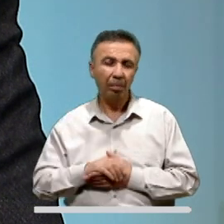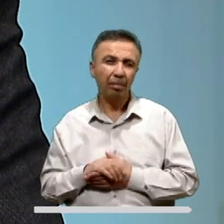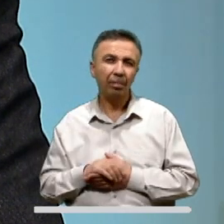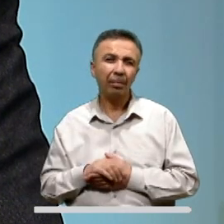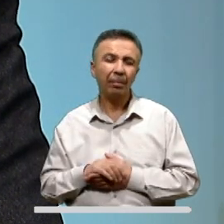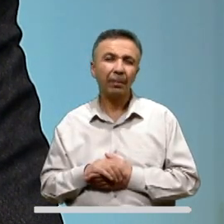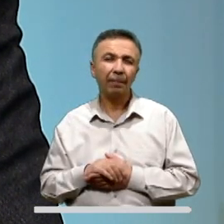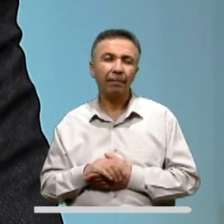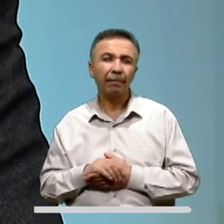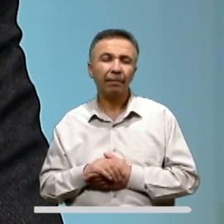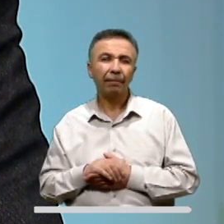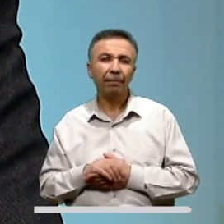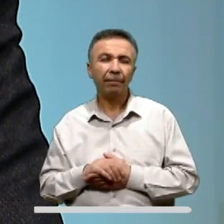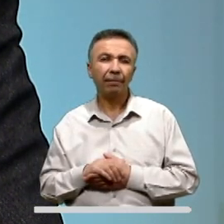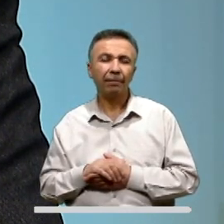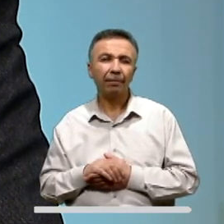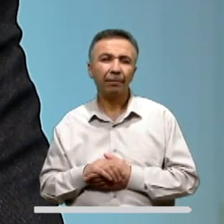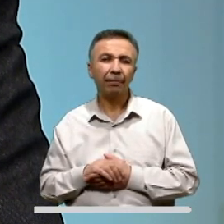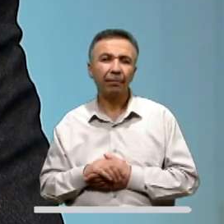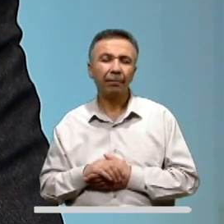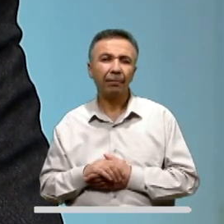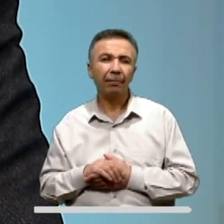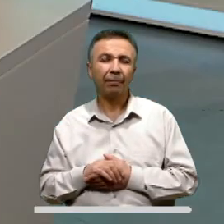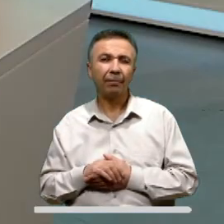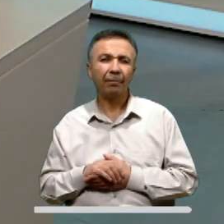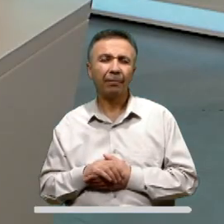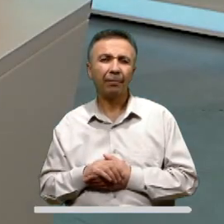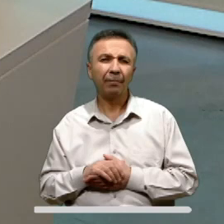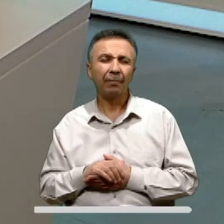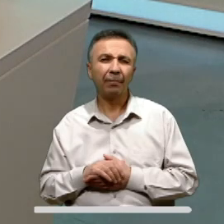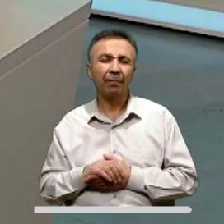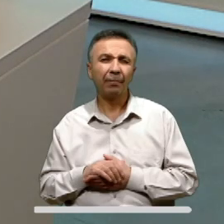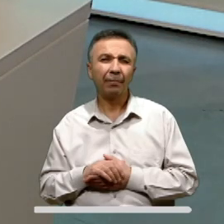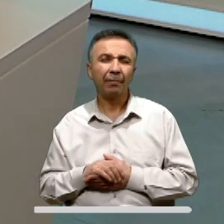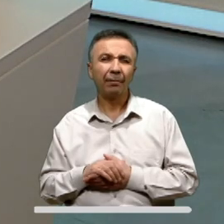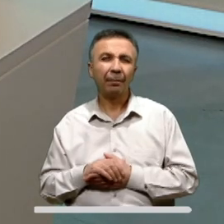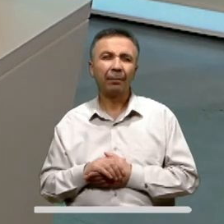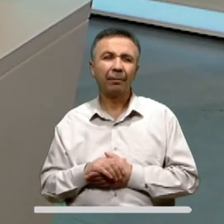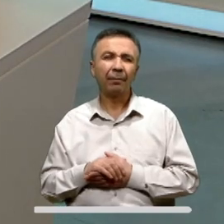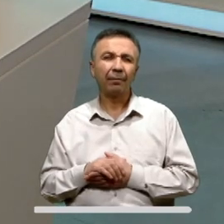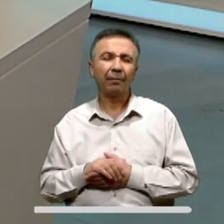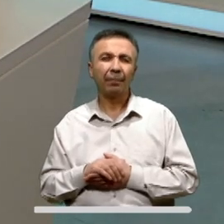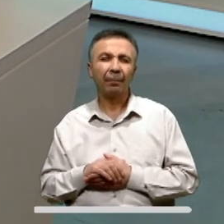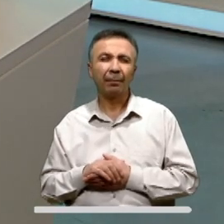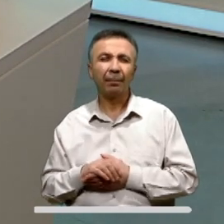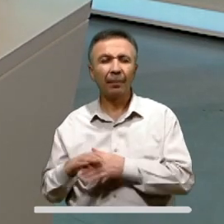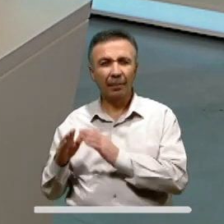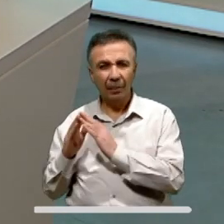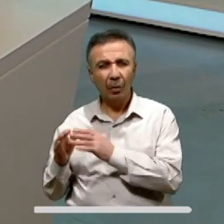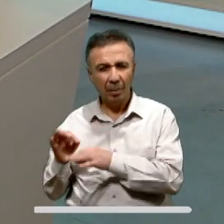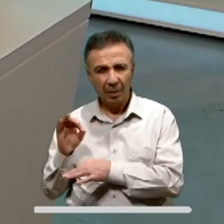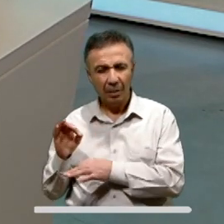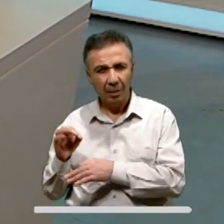hani acaba kimdir nedir derken vebal almış oldum. Yani insanlar şunu budur diye komşumla konuştum, annemle